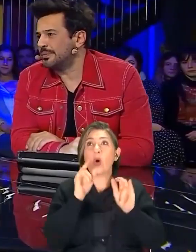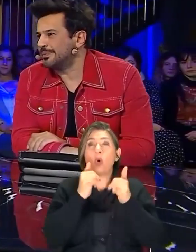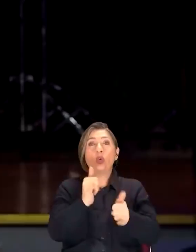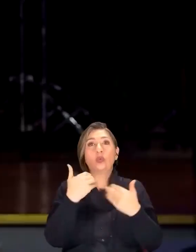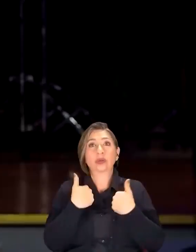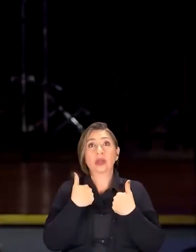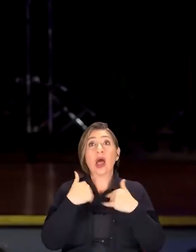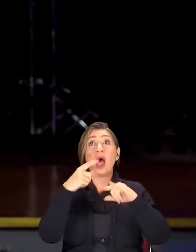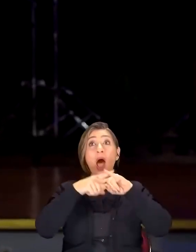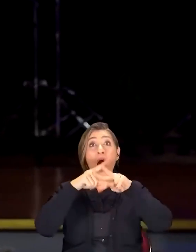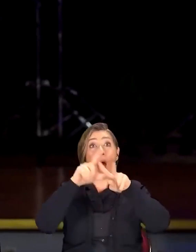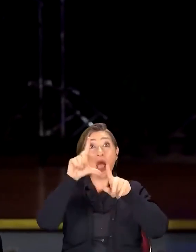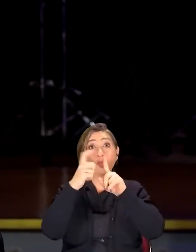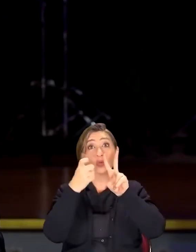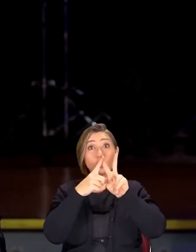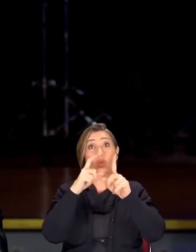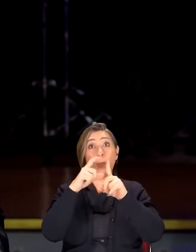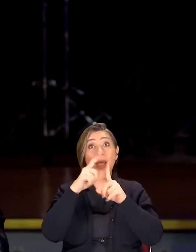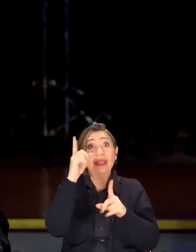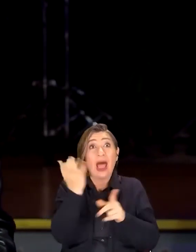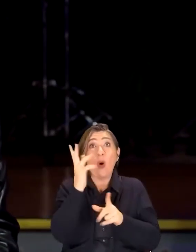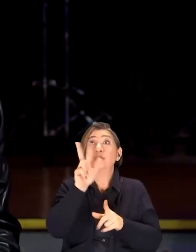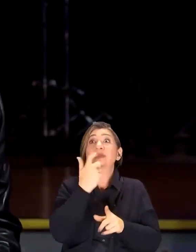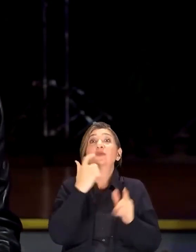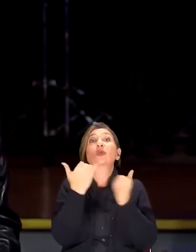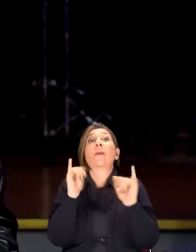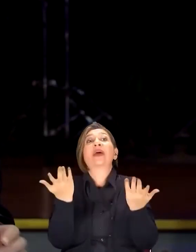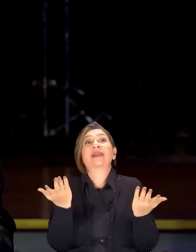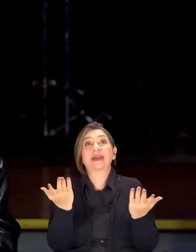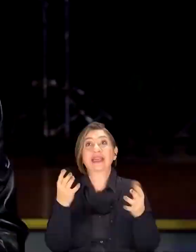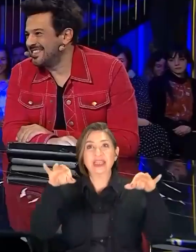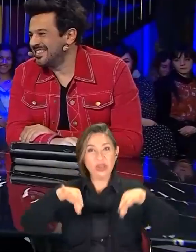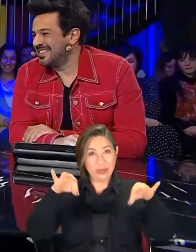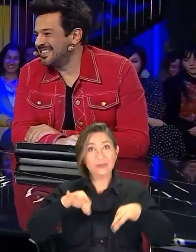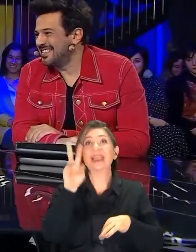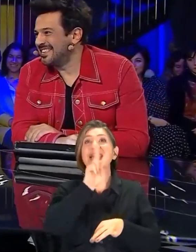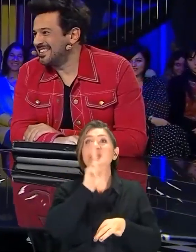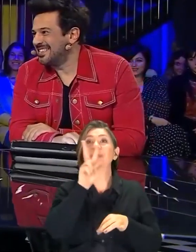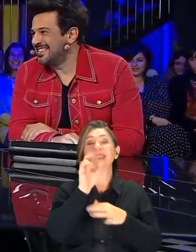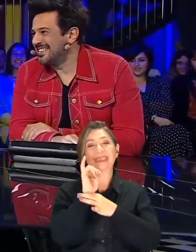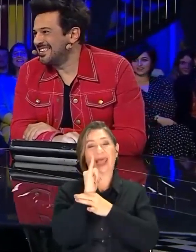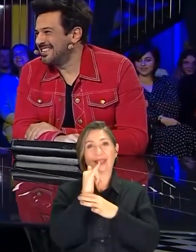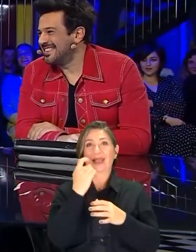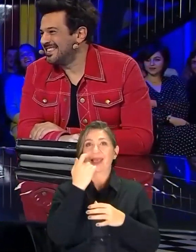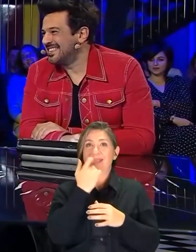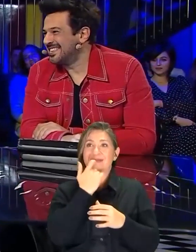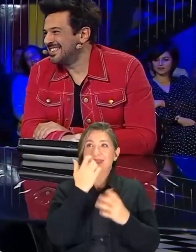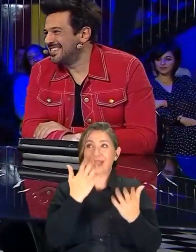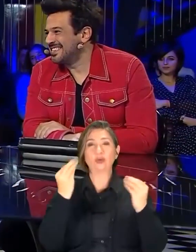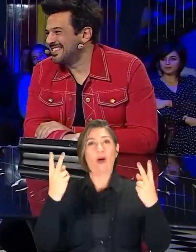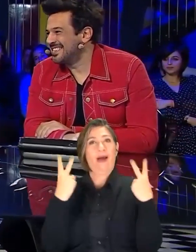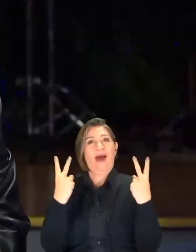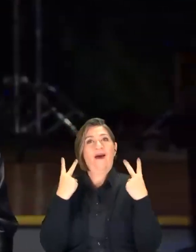oyun daha dorman 30 yılını kutlamadı değil mi E biraz bir şey şimdi e 20 sanat yılını da böyle